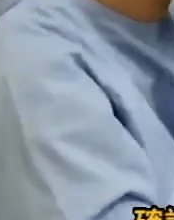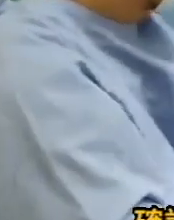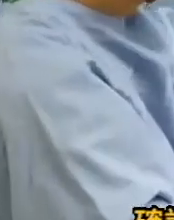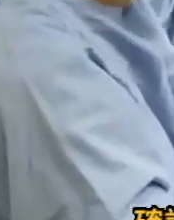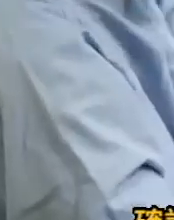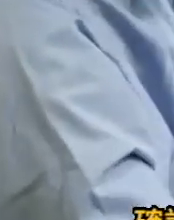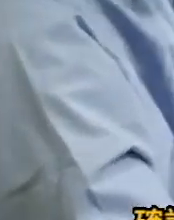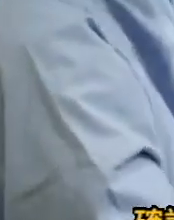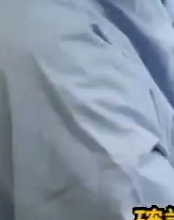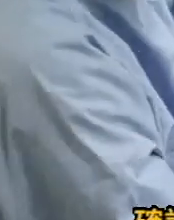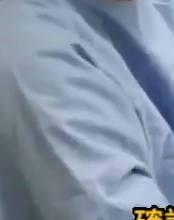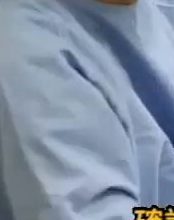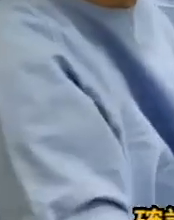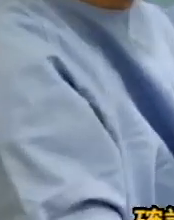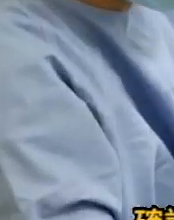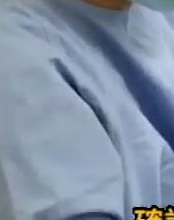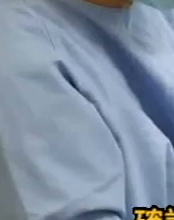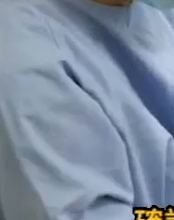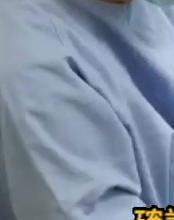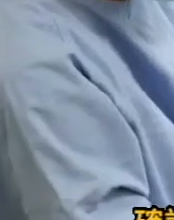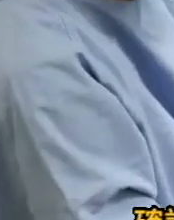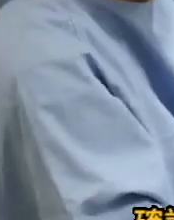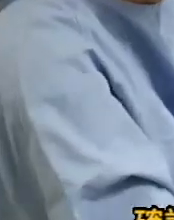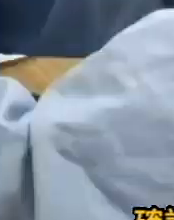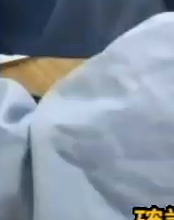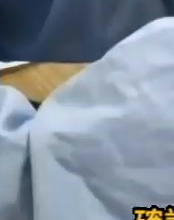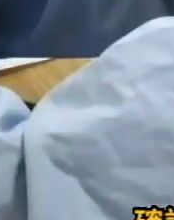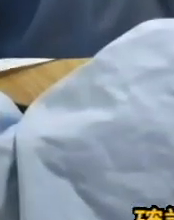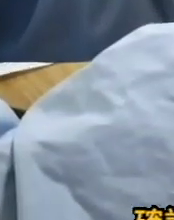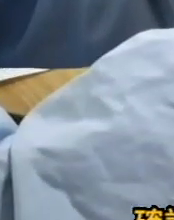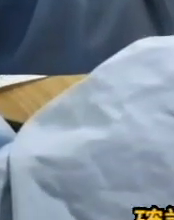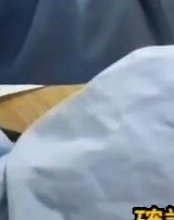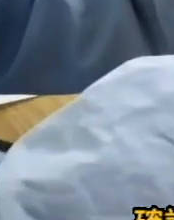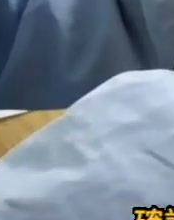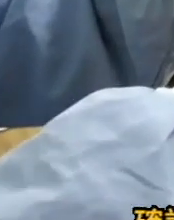起吃的东西，我去研究才有吃的。